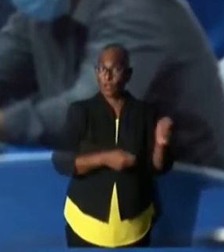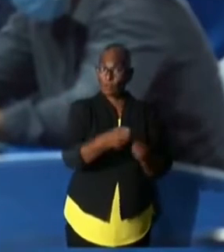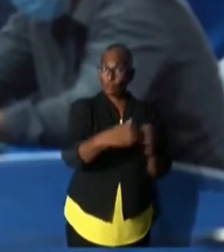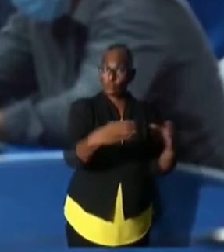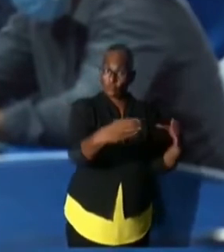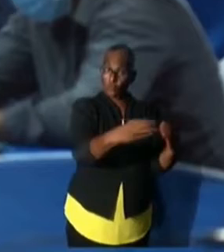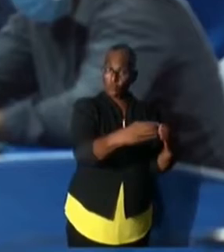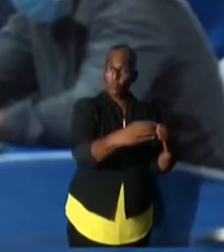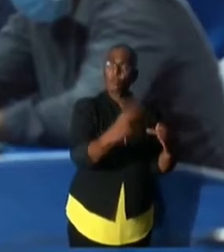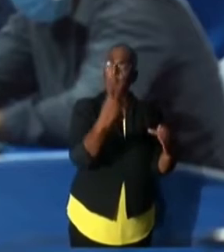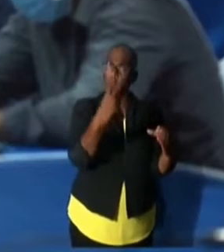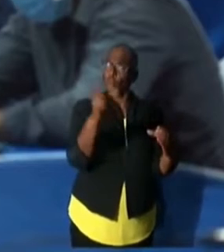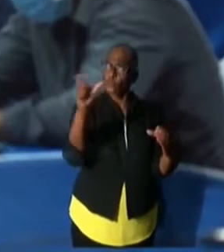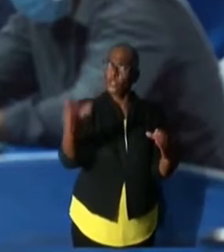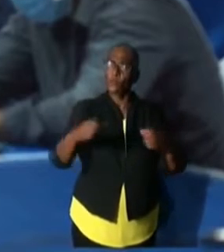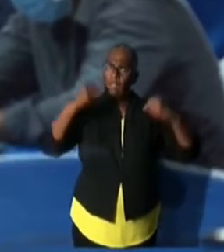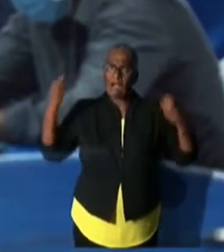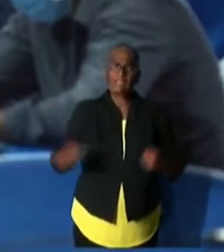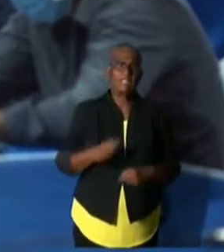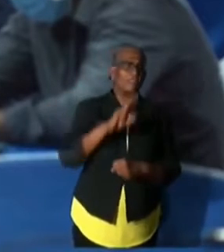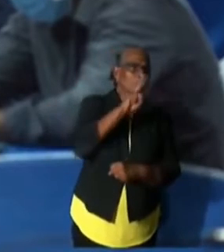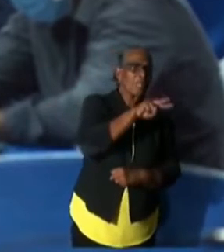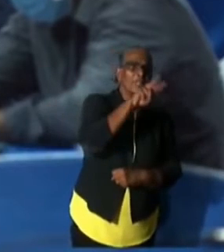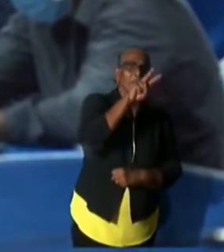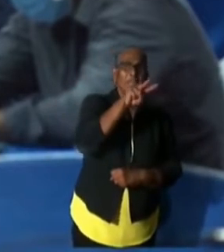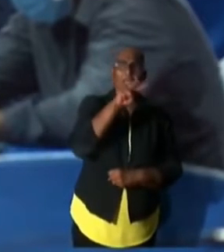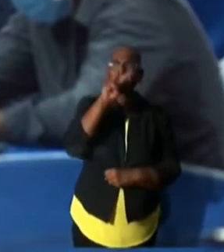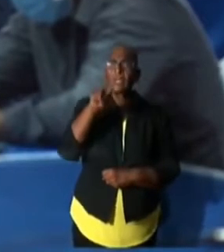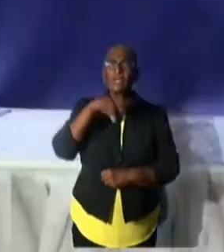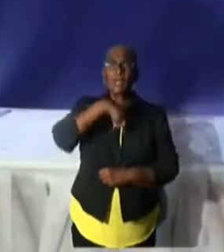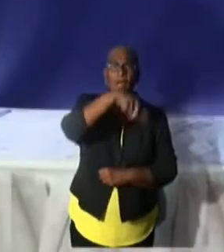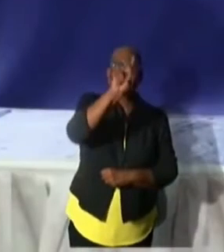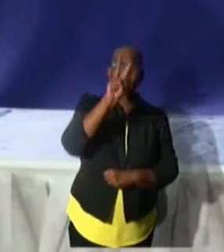zo'n 2 weken actief in het veld. En